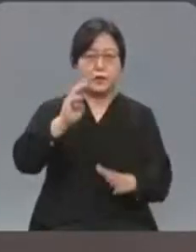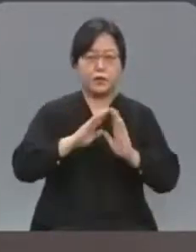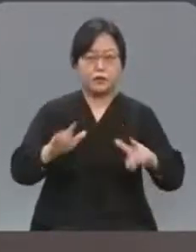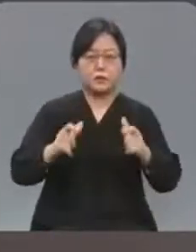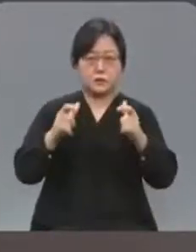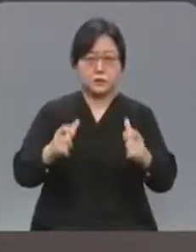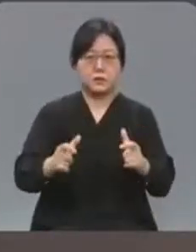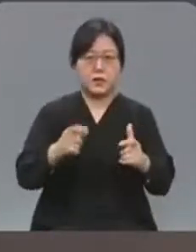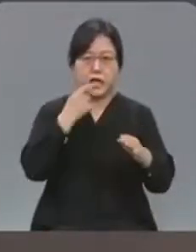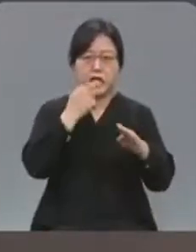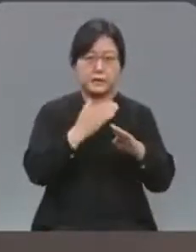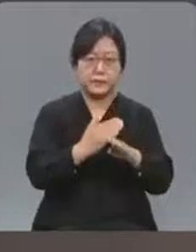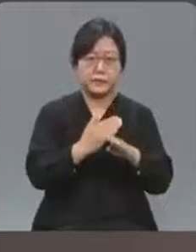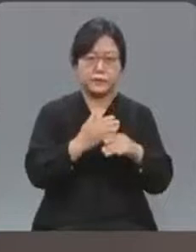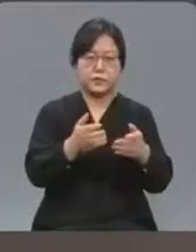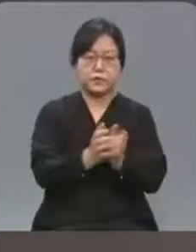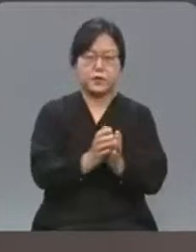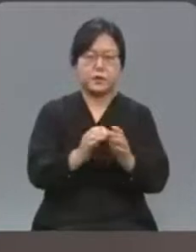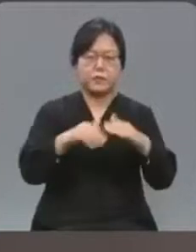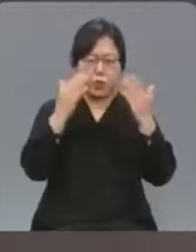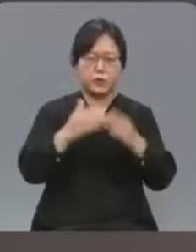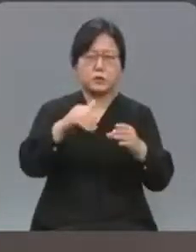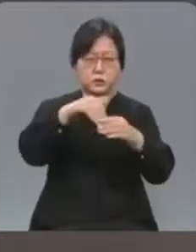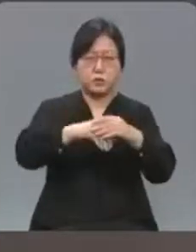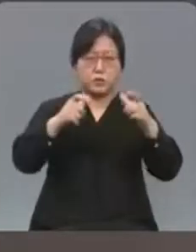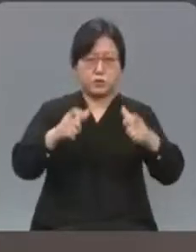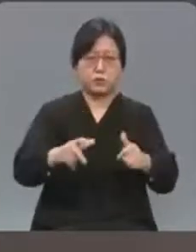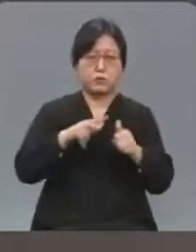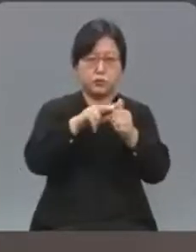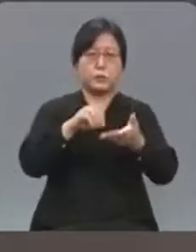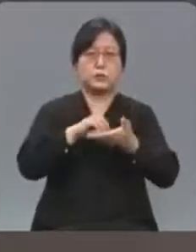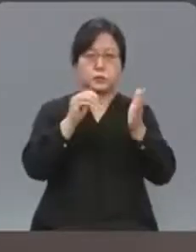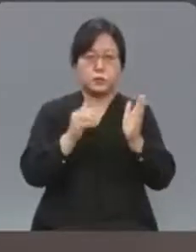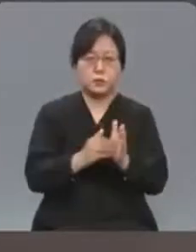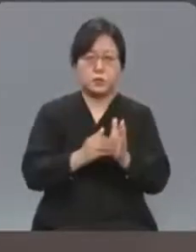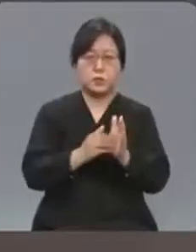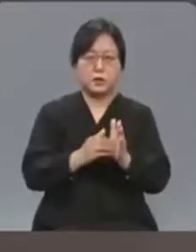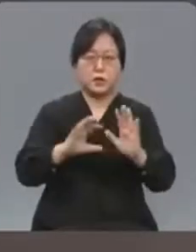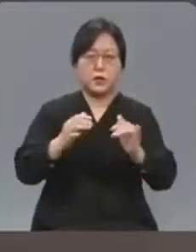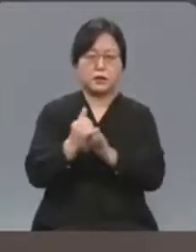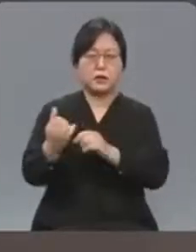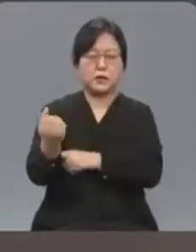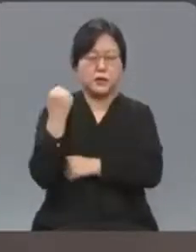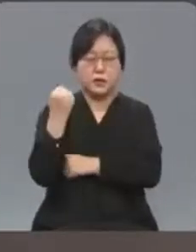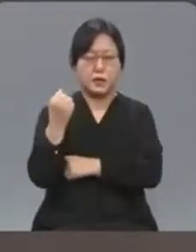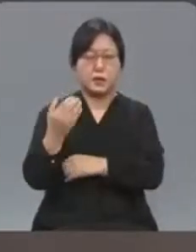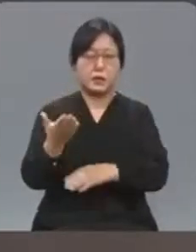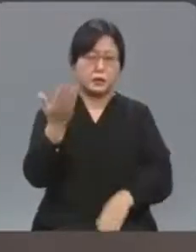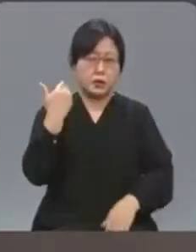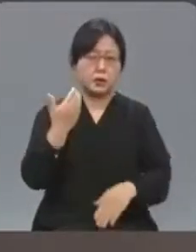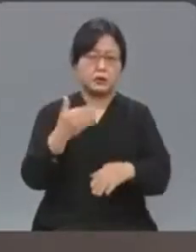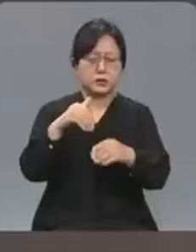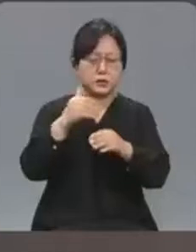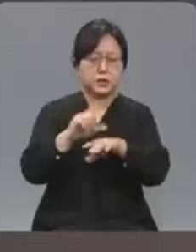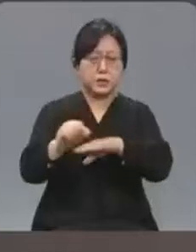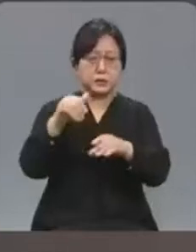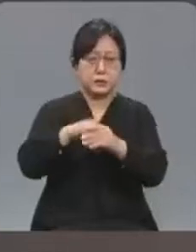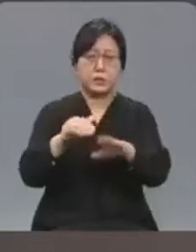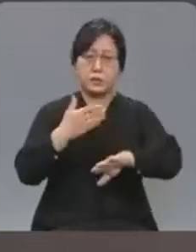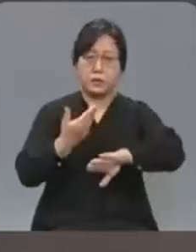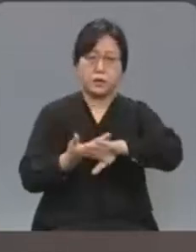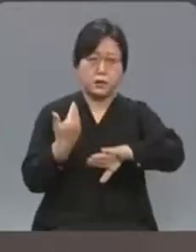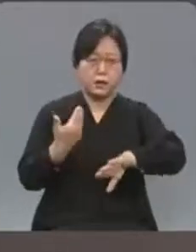전남 지역에서는 더불어민주당이 거의 모든 선거구에서 후보를 냈고, 특히 국민의힘은 지난 지방선거와는 달리